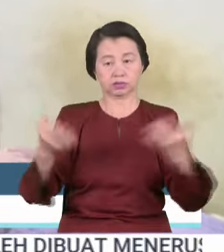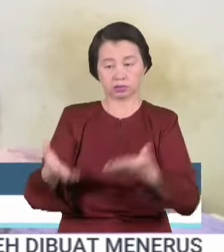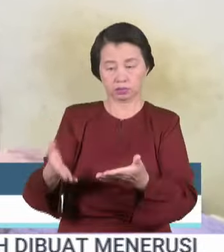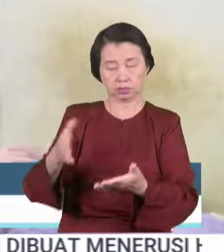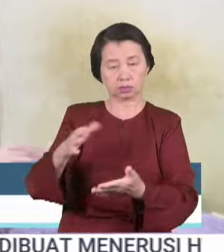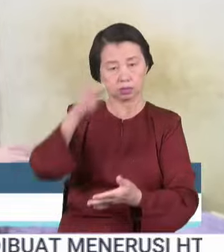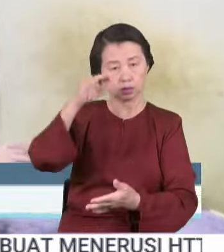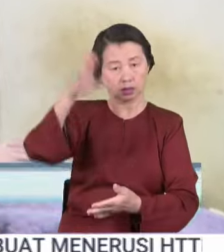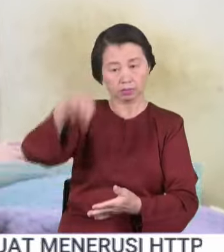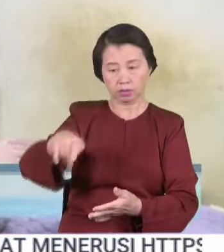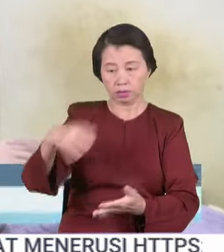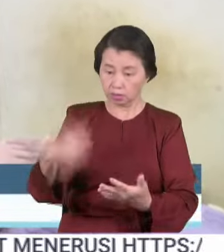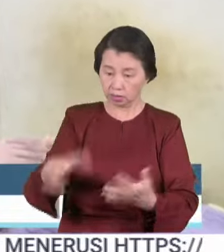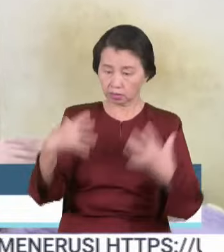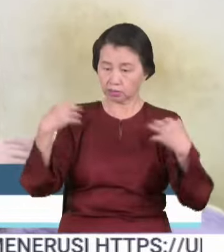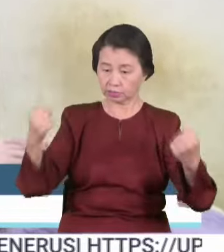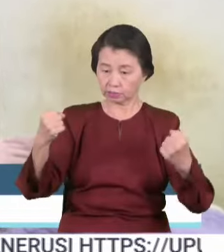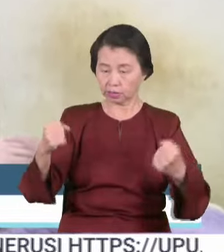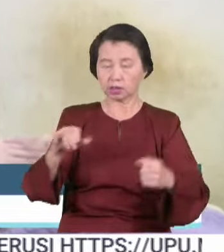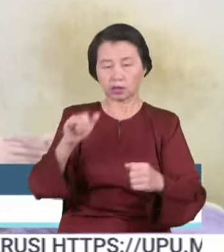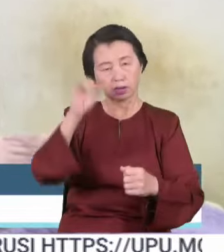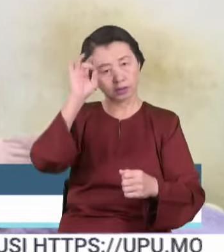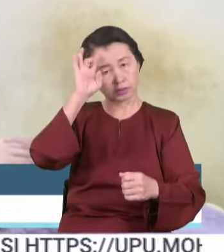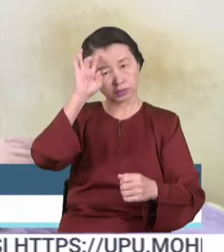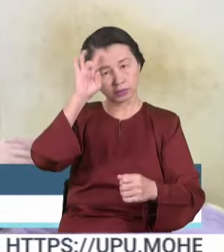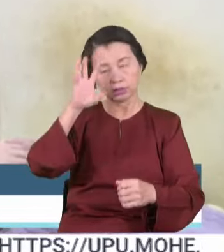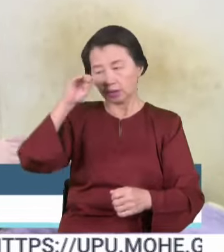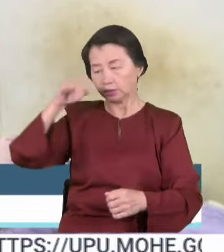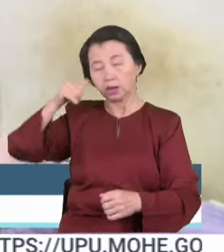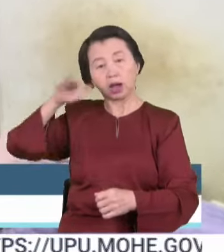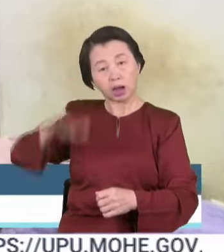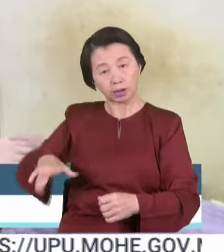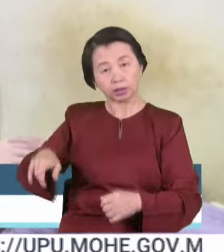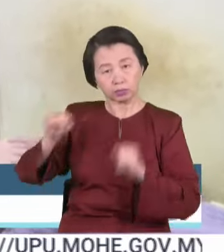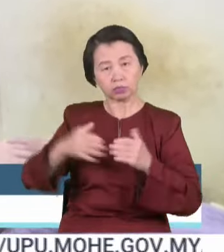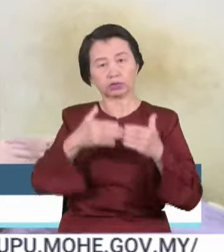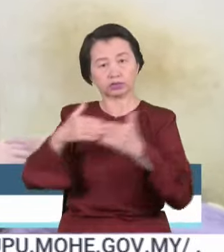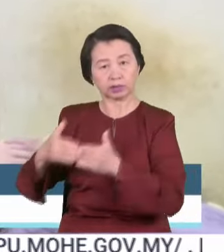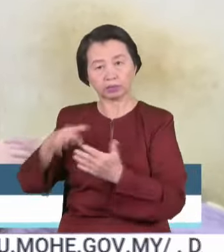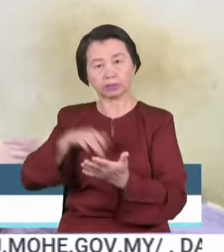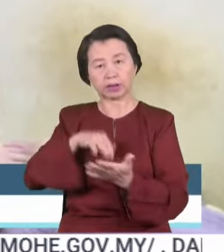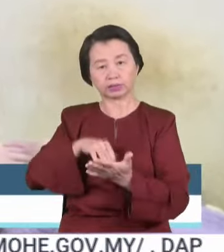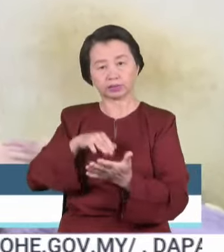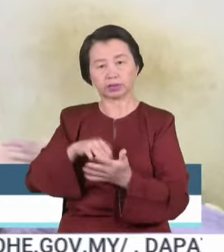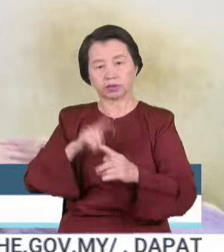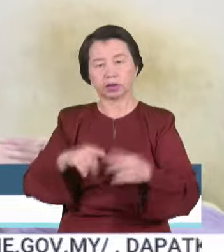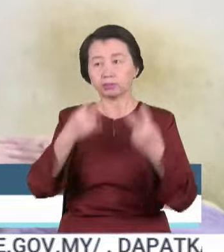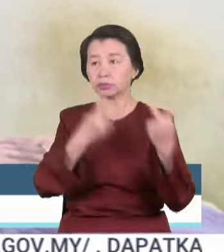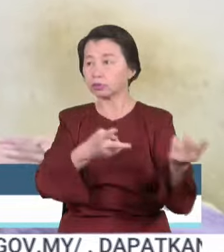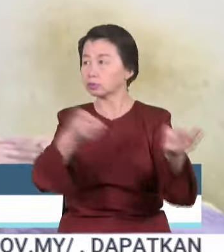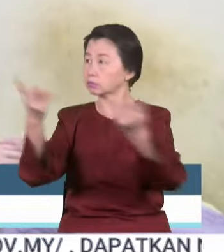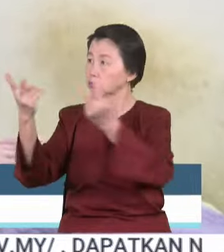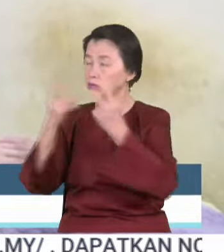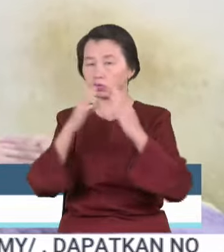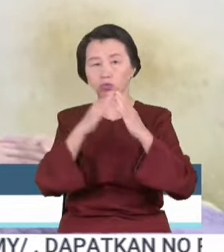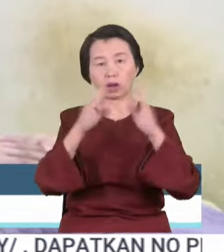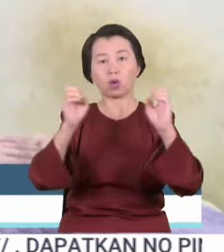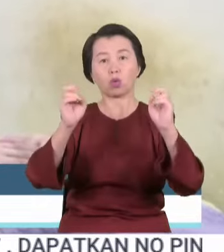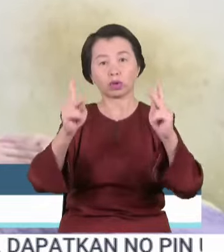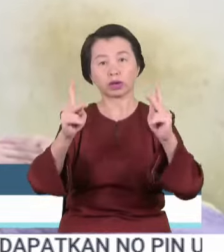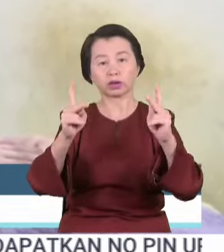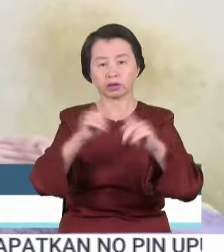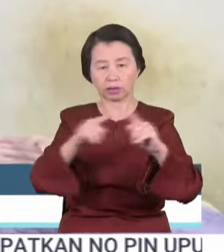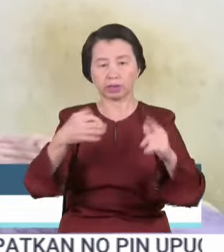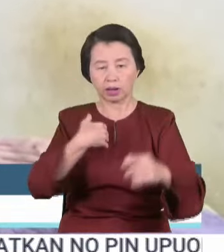Jadi kalau Azim dah sihat elok, insyaAllah adik dia pun boleh sambung belajar. Dan hari ini kita tengok keadaan rumah, alhamdulillah okey.